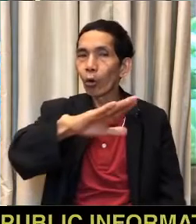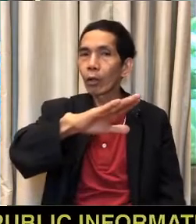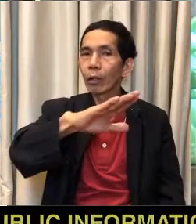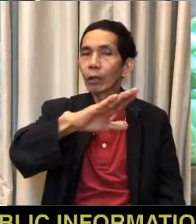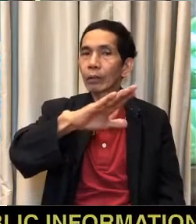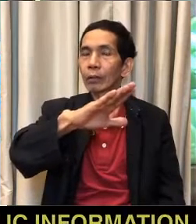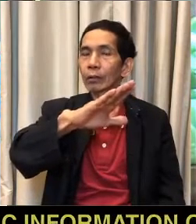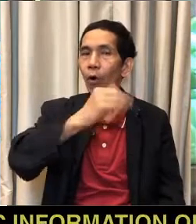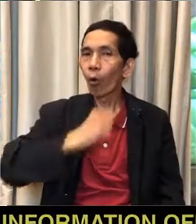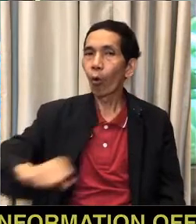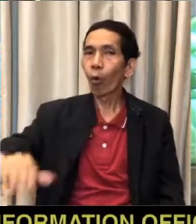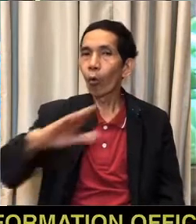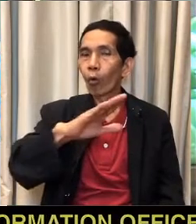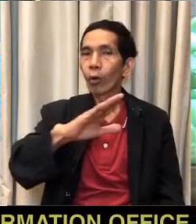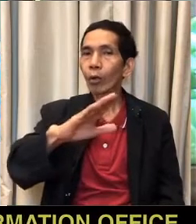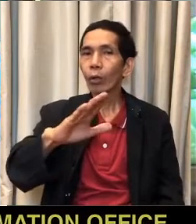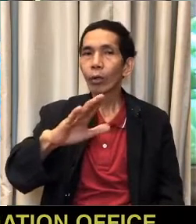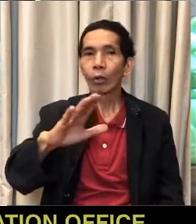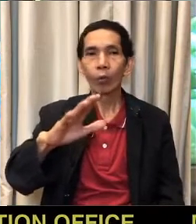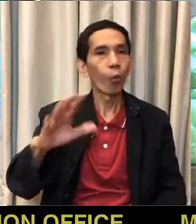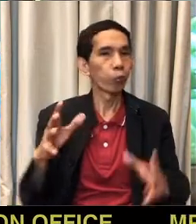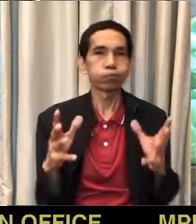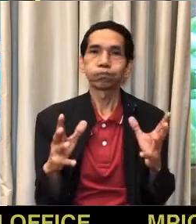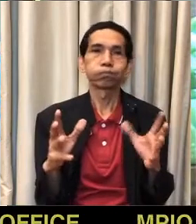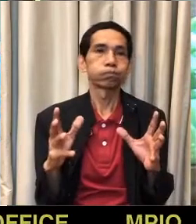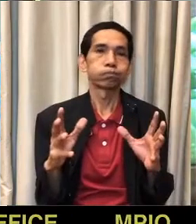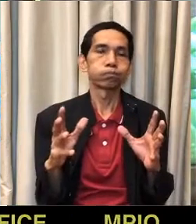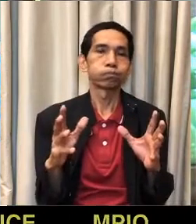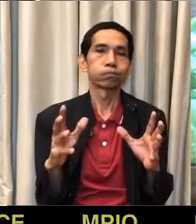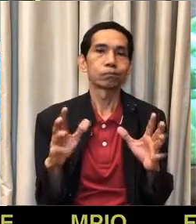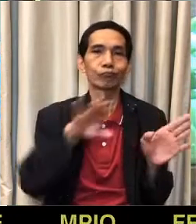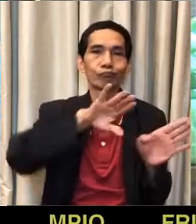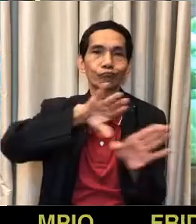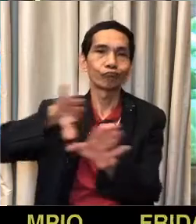Oh, ito ha. Oh, wala na ditong